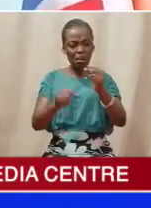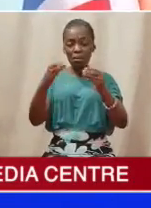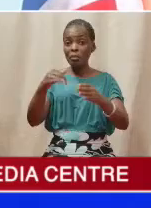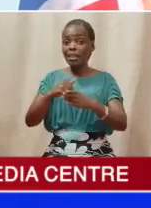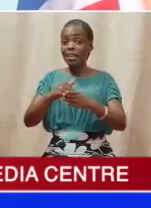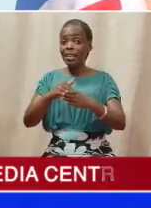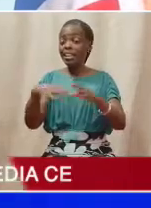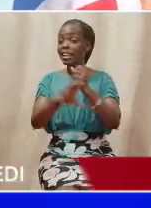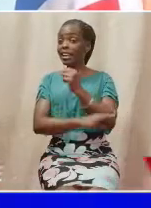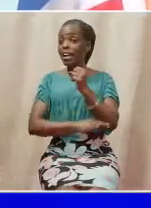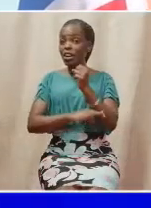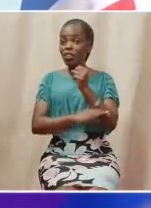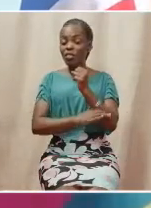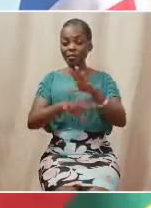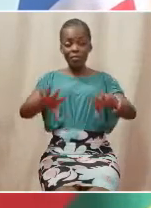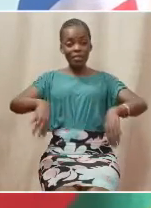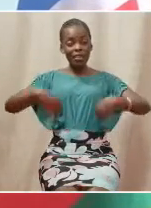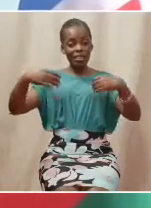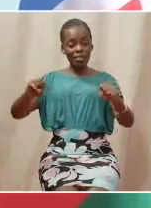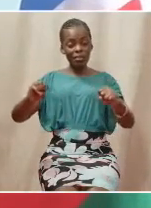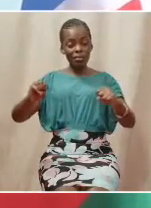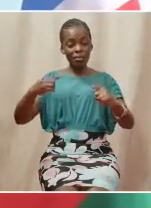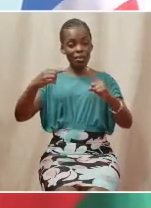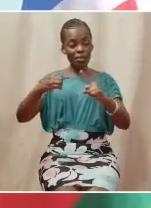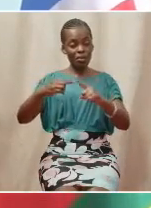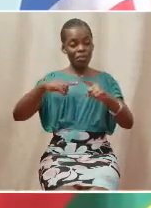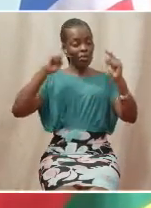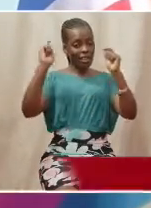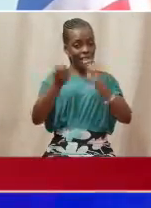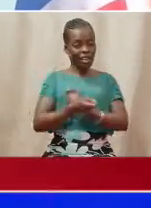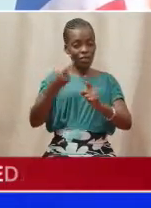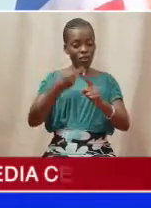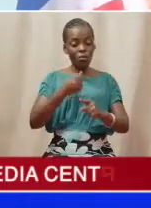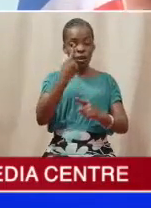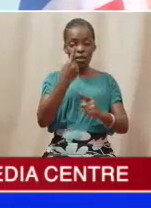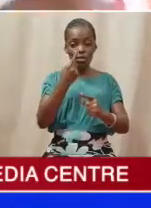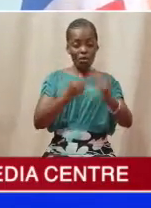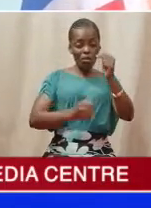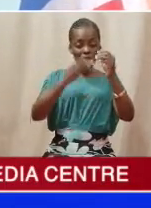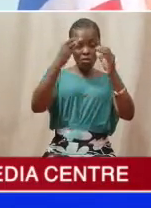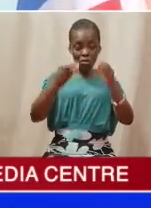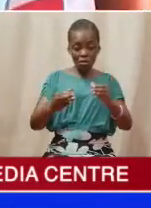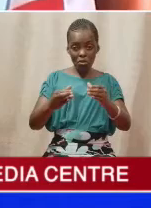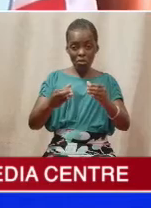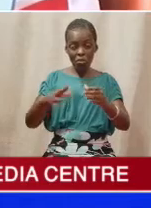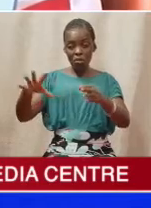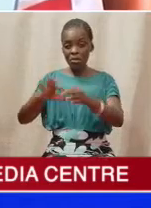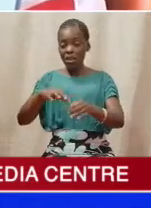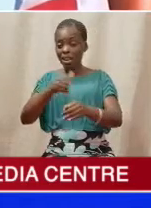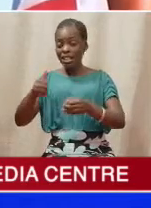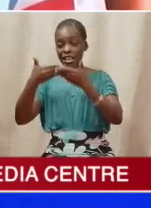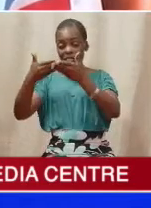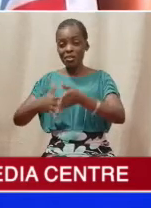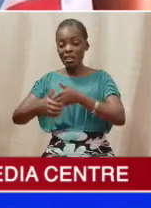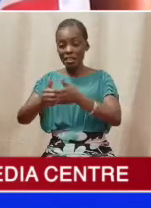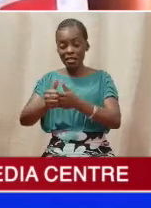nsi tosobola kuva mu kibiina n'oyingira mu kibiina ne bakuwa obukulembeze. Tino bw'oyingira